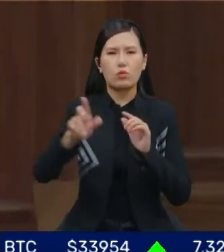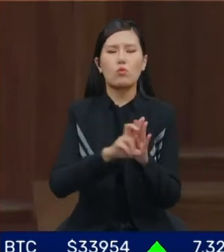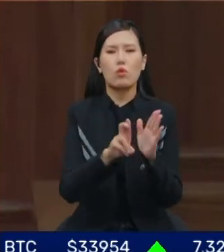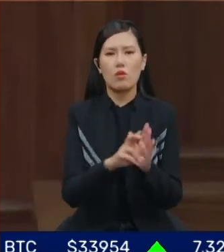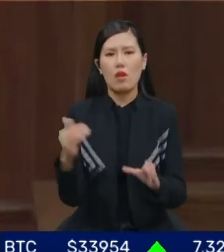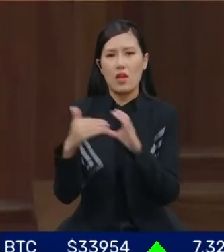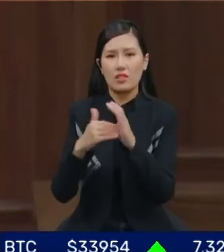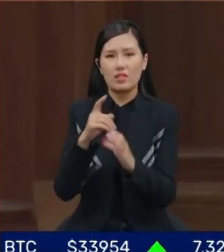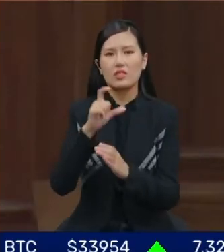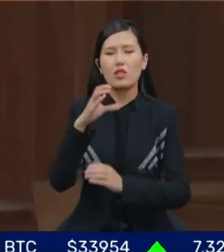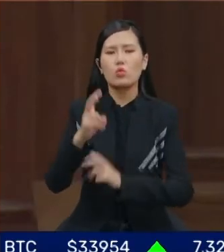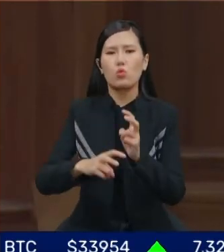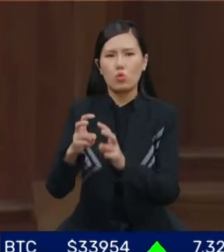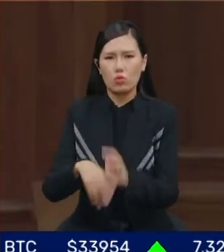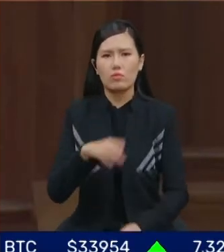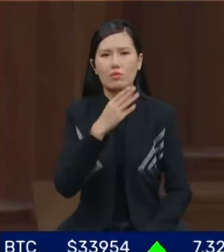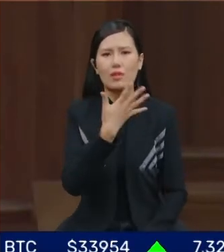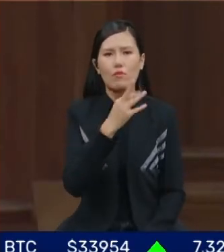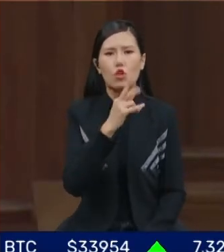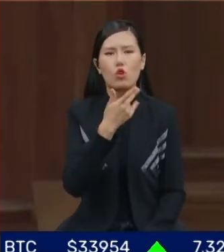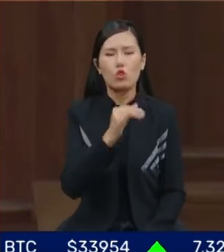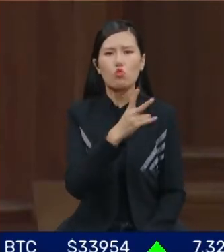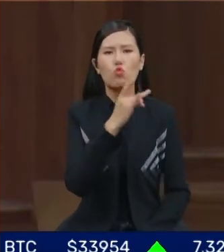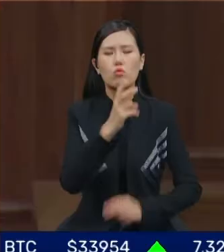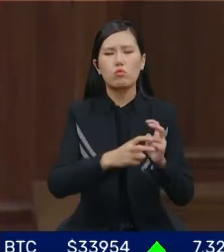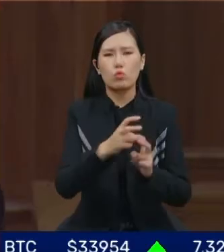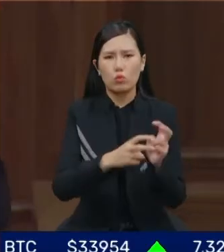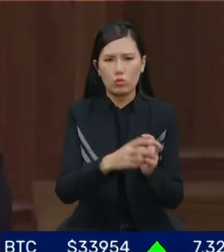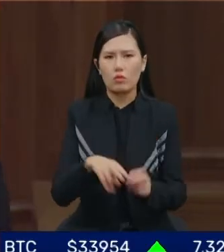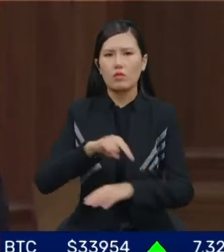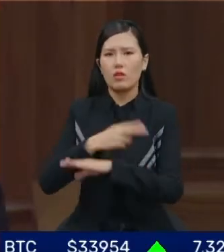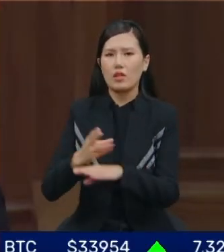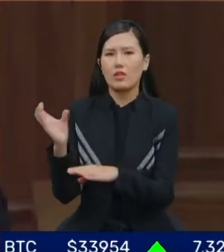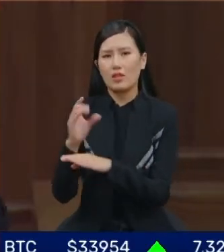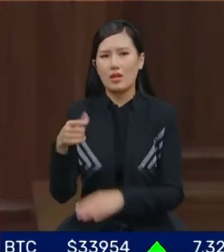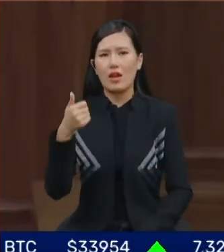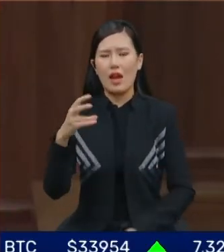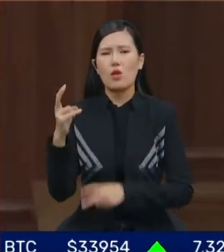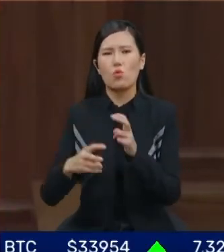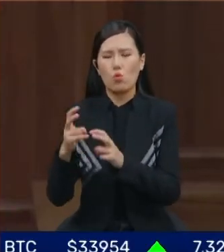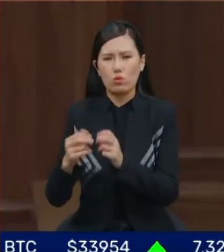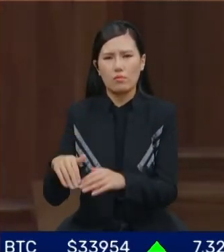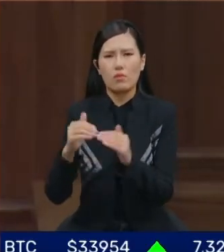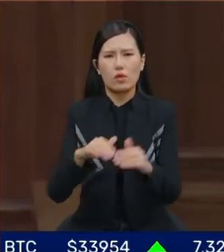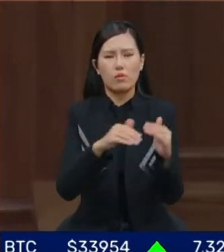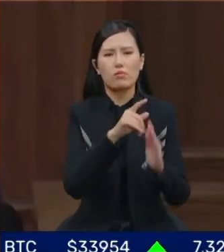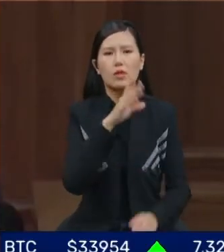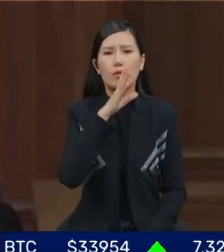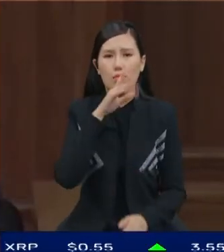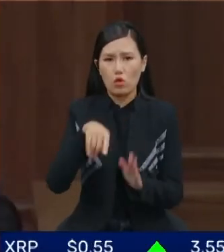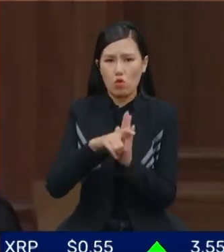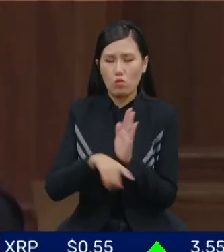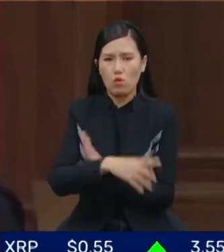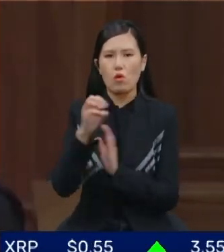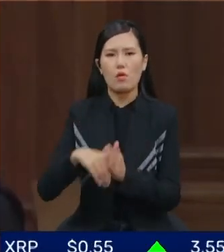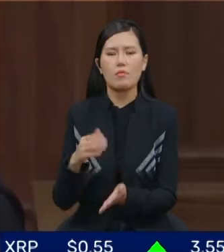үйлдвэр, 5-7 нүүрс байжуулах үйлдвэр болон дархан сэлэнгийн бүсэд гангийн үйлдвэрүүд барьж ашиглалтанд оруулахаар энэ хөтөлбөрт тусглаа.